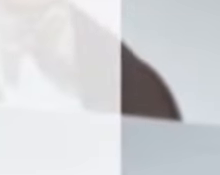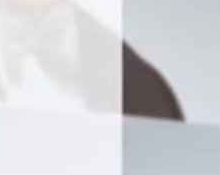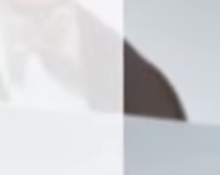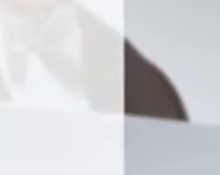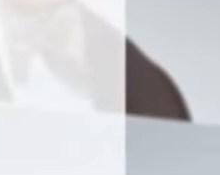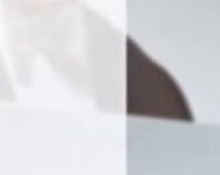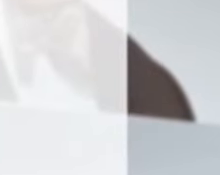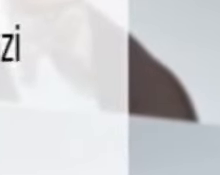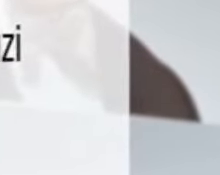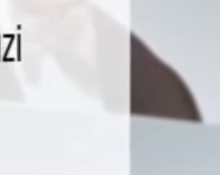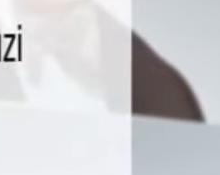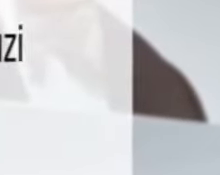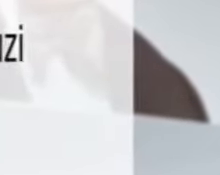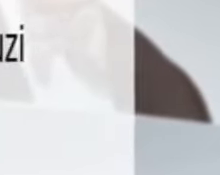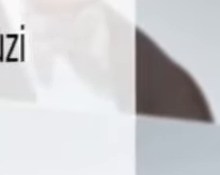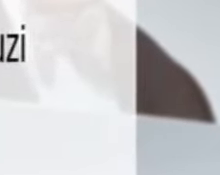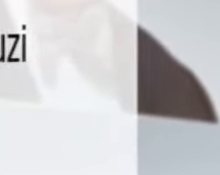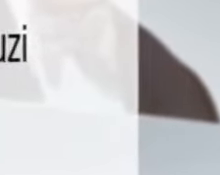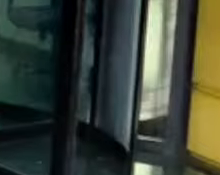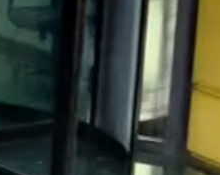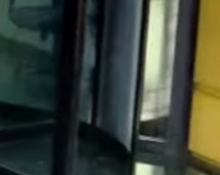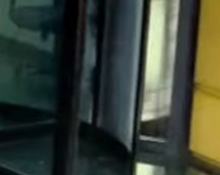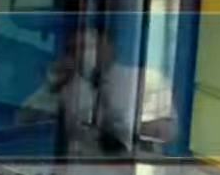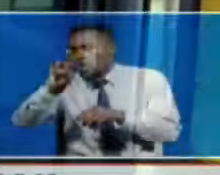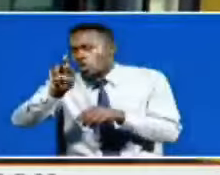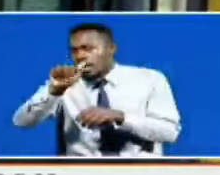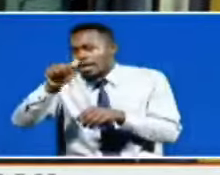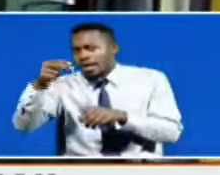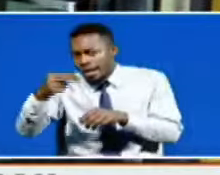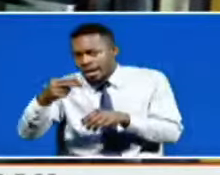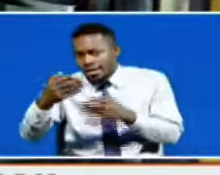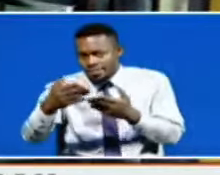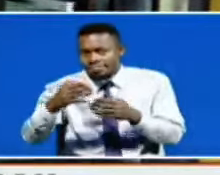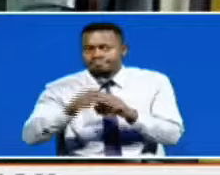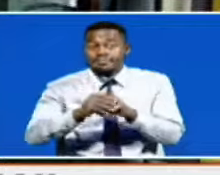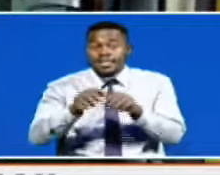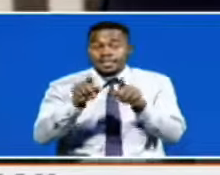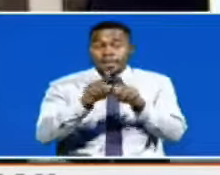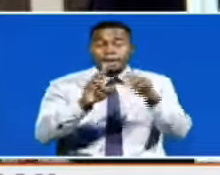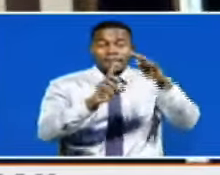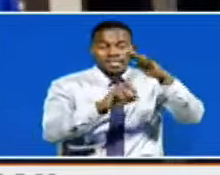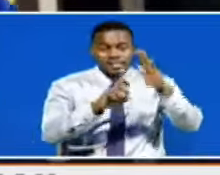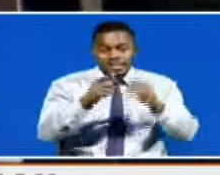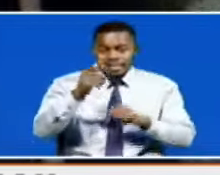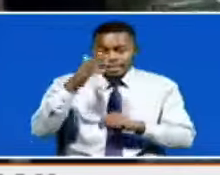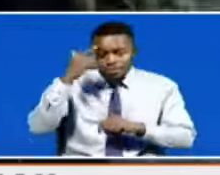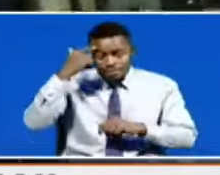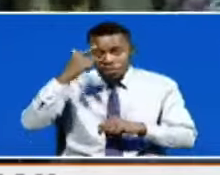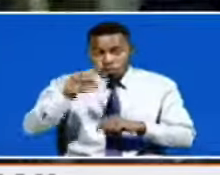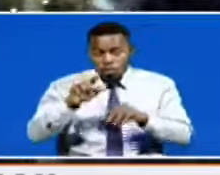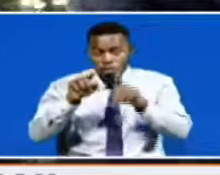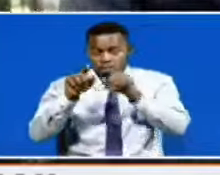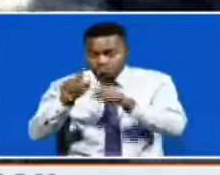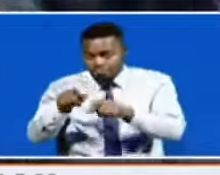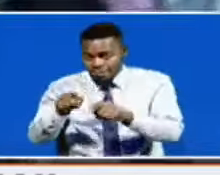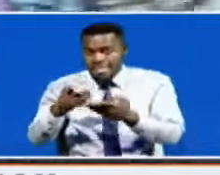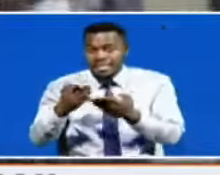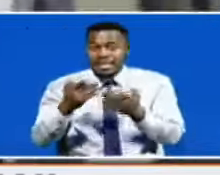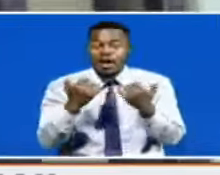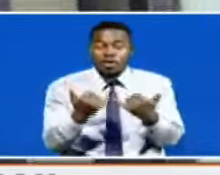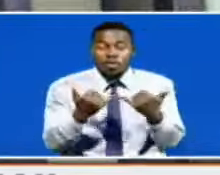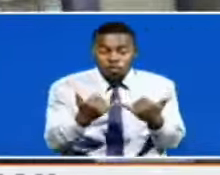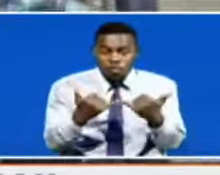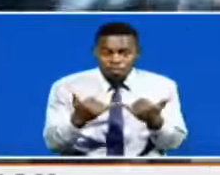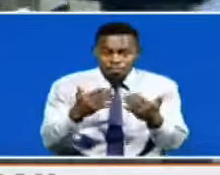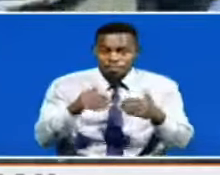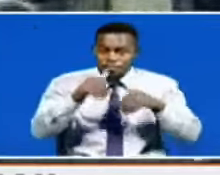George Munya Njoroge na Nora Muku. Tume ya kupambana na ufisadi imeapa kufuatilia fedha hizo hadi